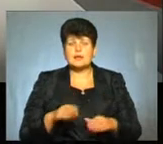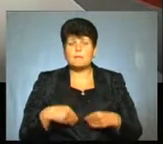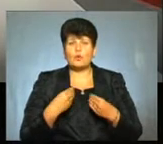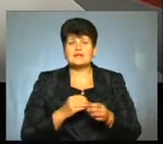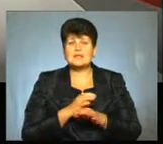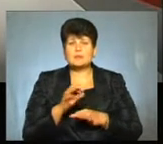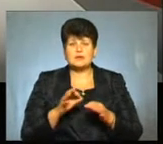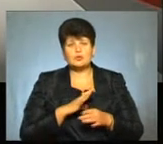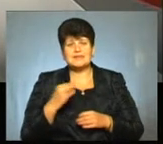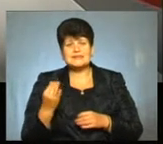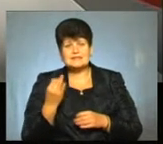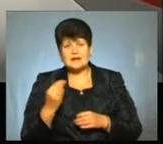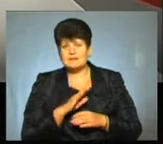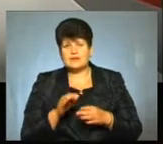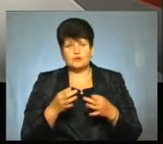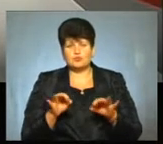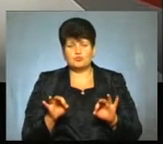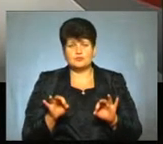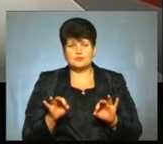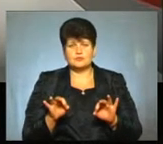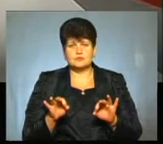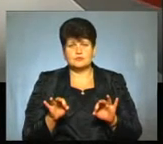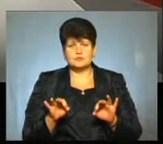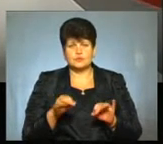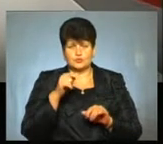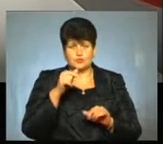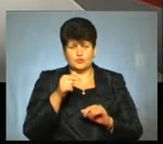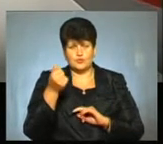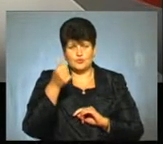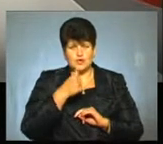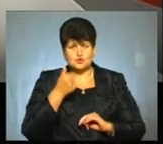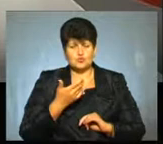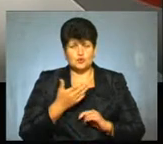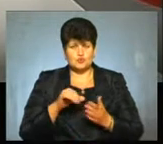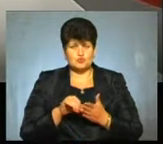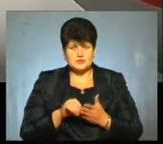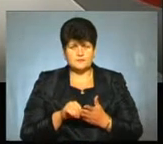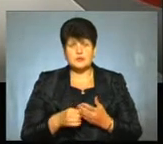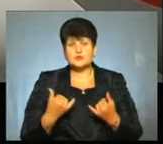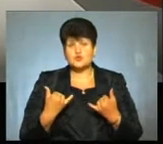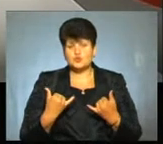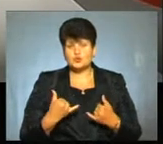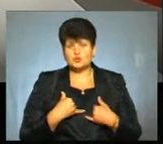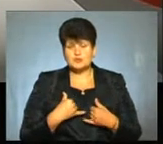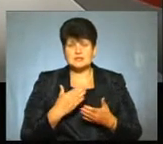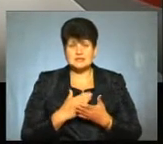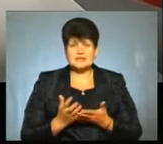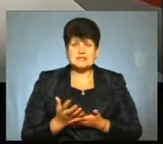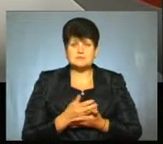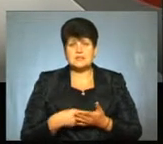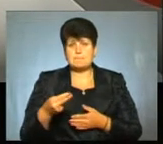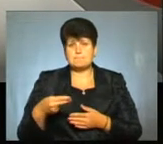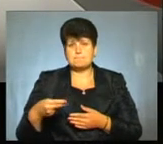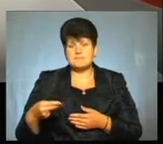подані проекти були цікаві, але не допущені до цьогорічної участі в громадському бюджеті? На сьогодні в нас триває